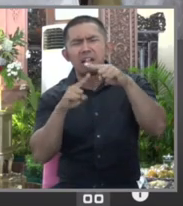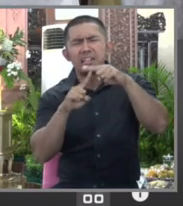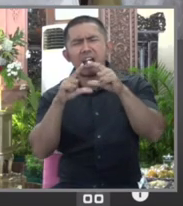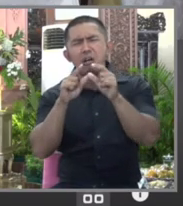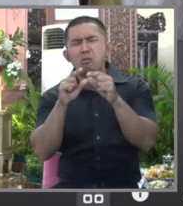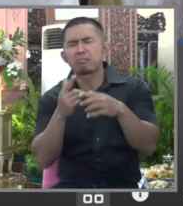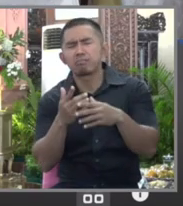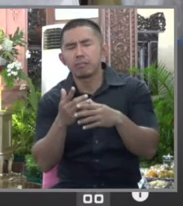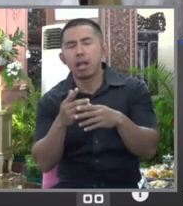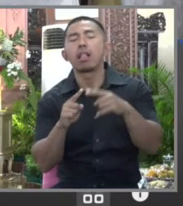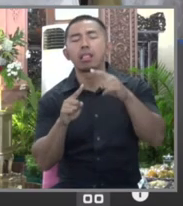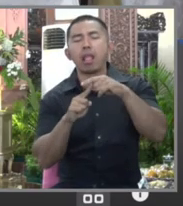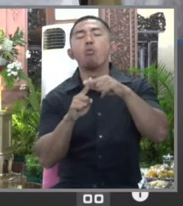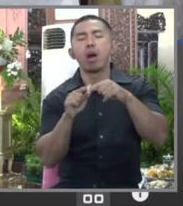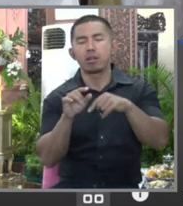ottawa bagus ye Oke